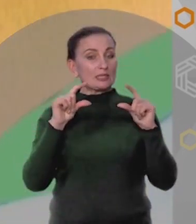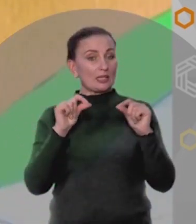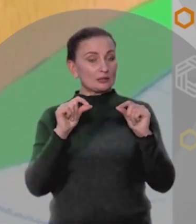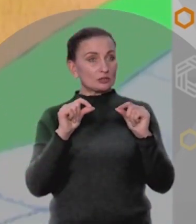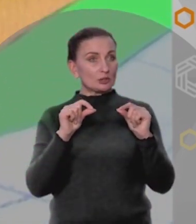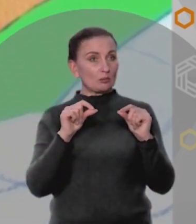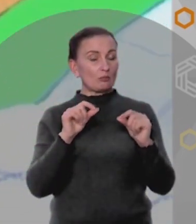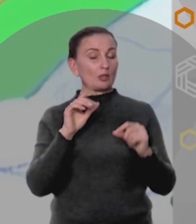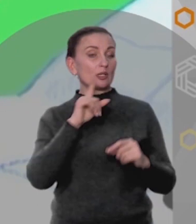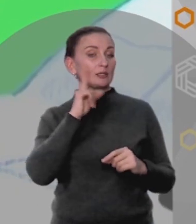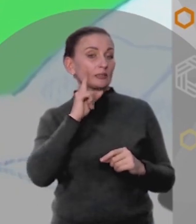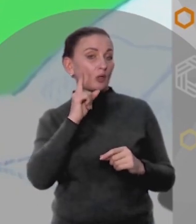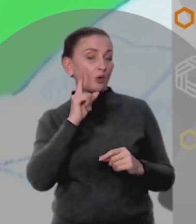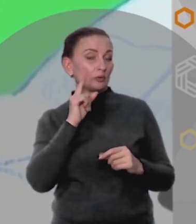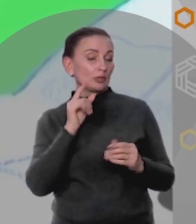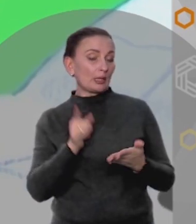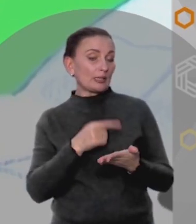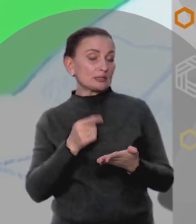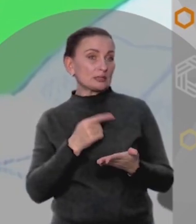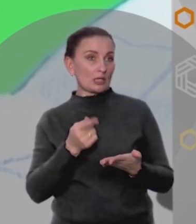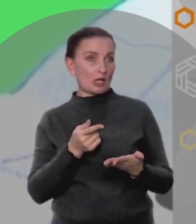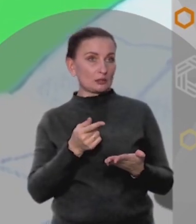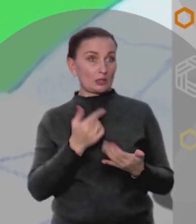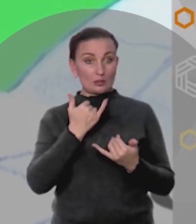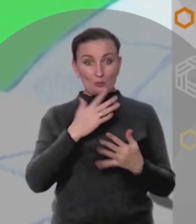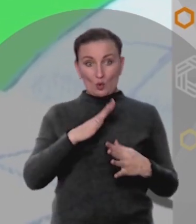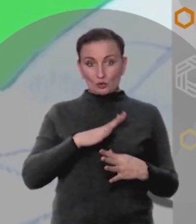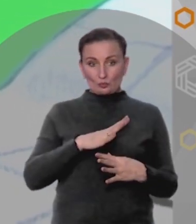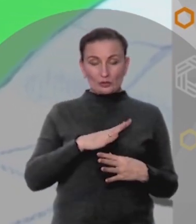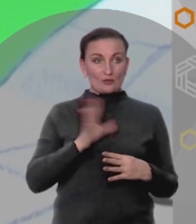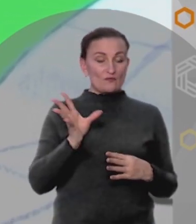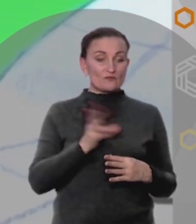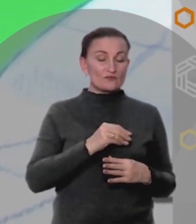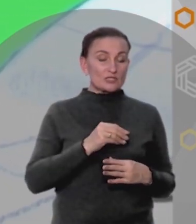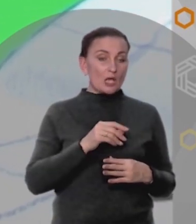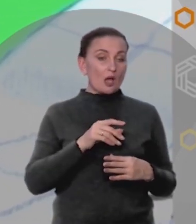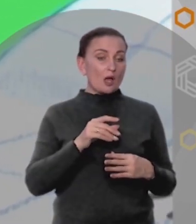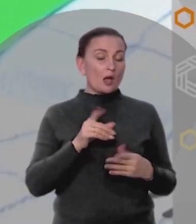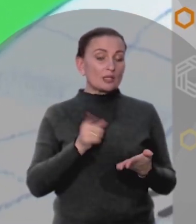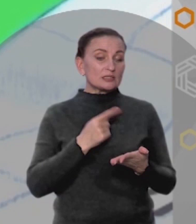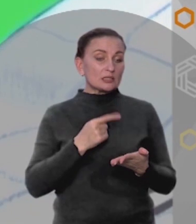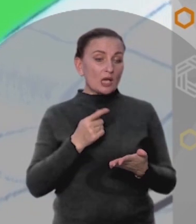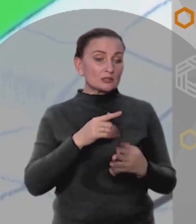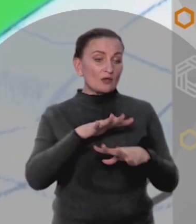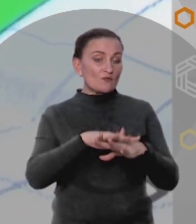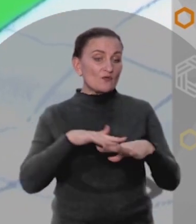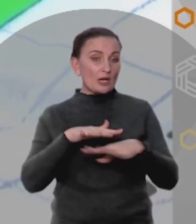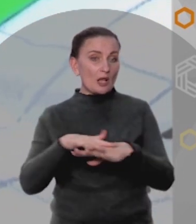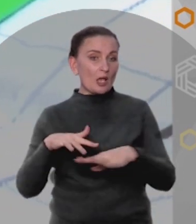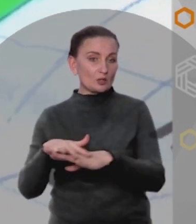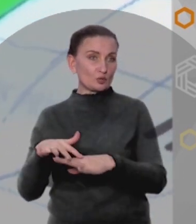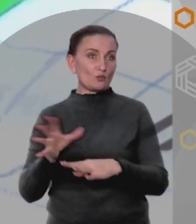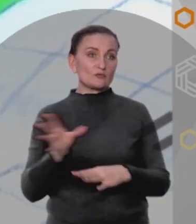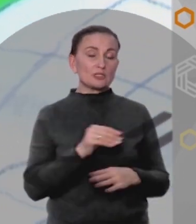Рядом с клеточкой оказалась зеленая тетрадь. «Не может быть! Все! вся тетрадка была в